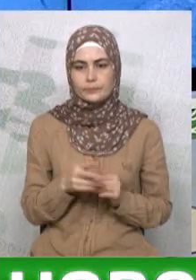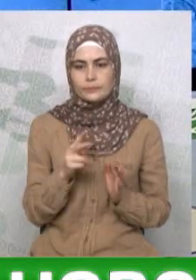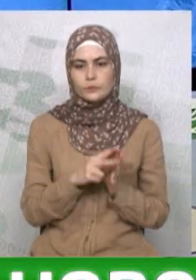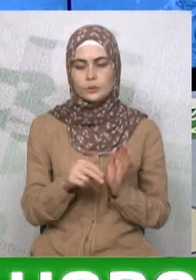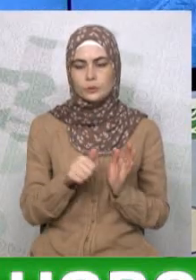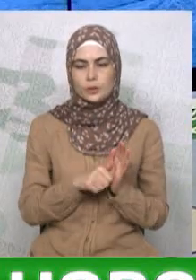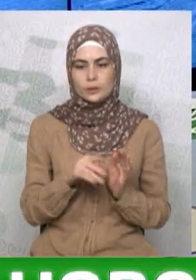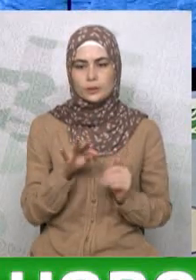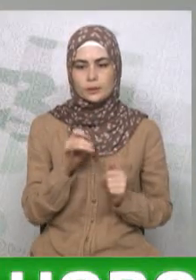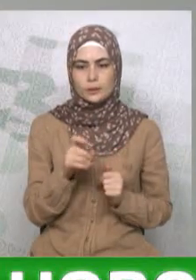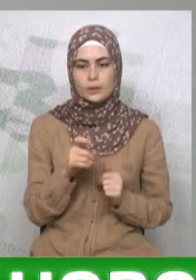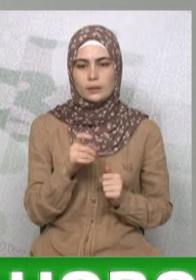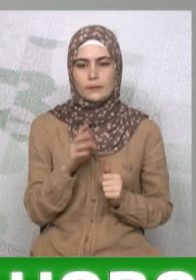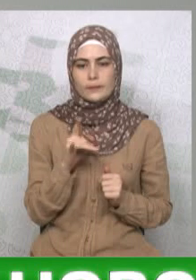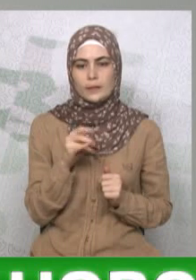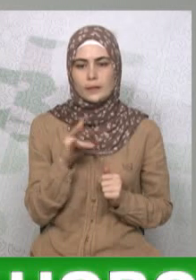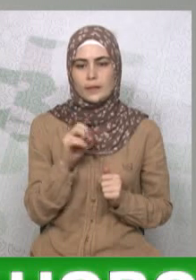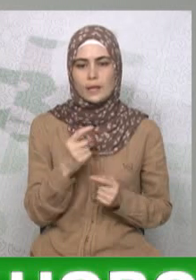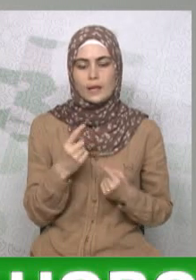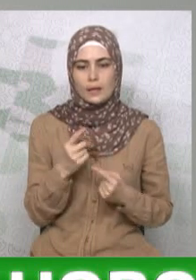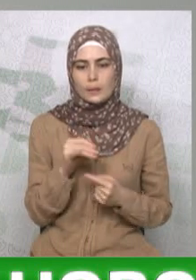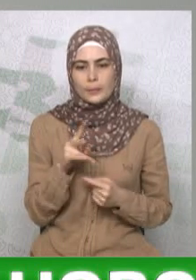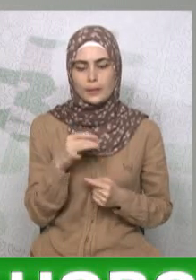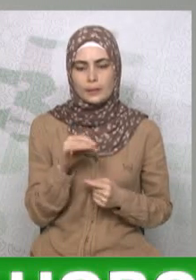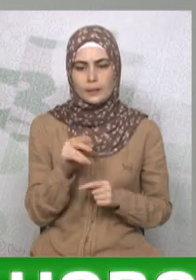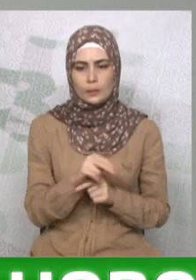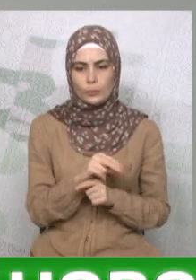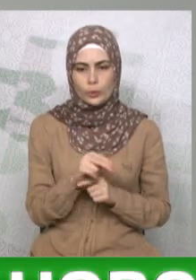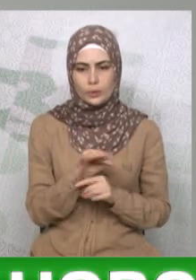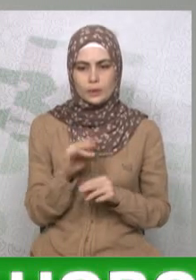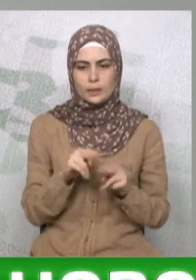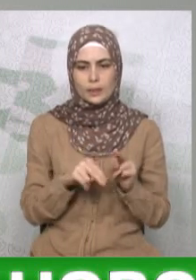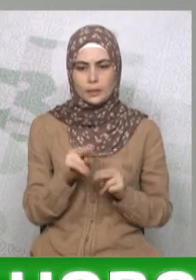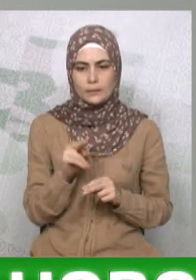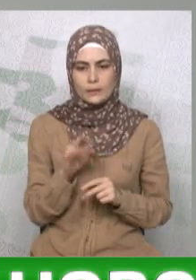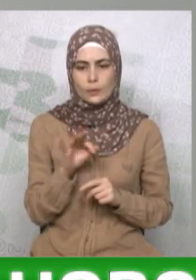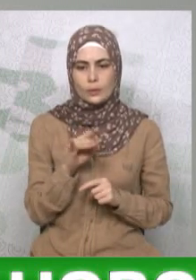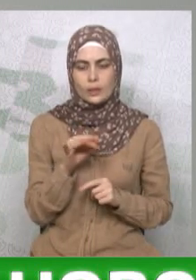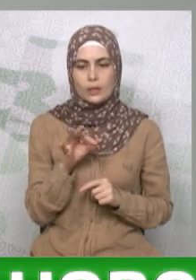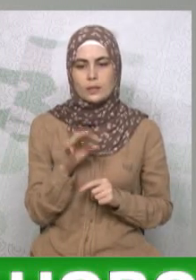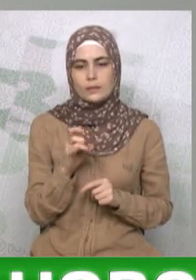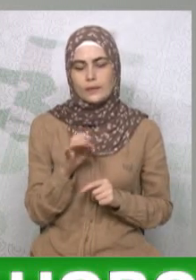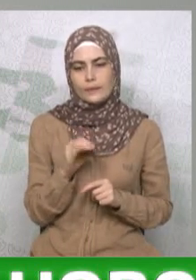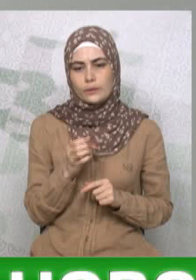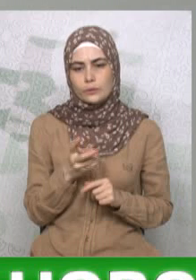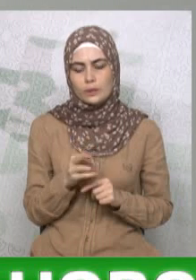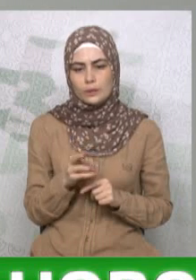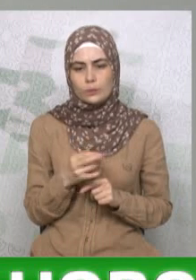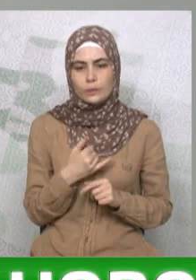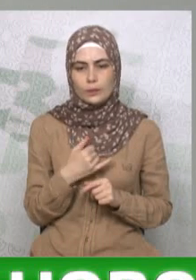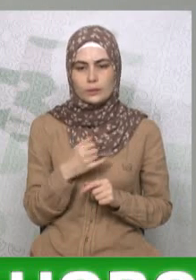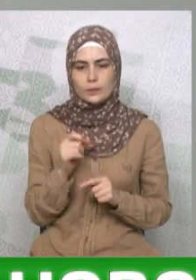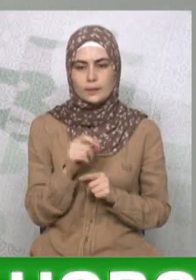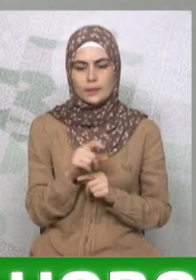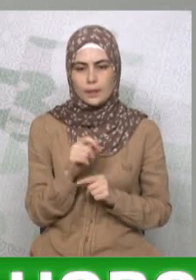из них выделено именно на капитальный ремонт и строительство. Они осваиваются у нас,